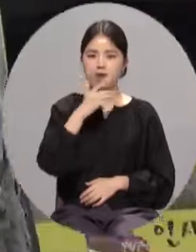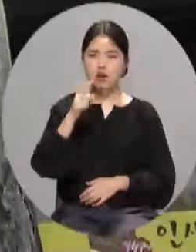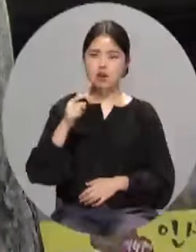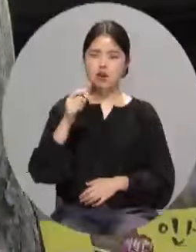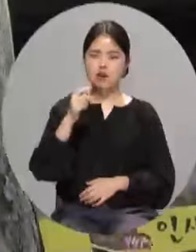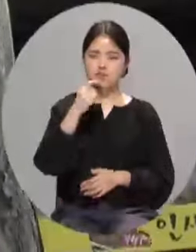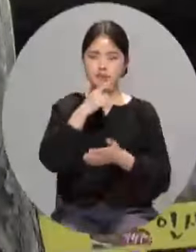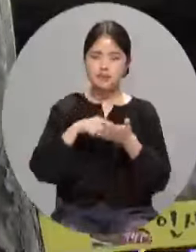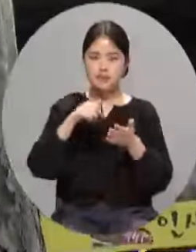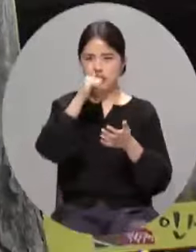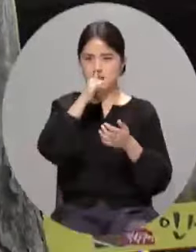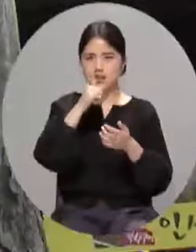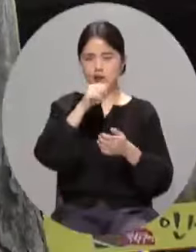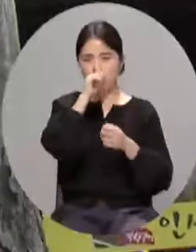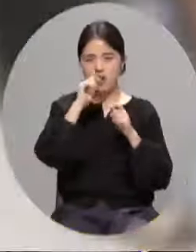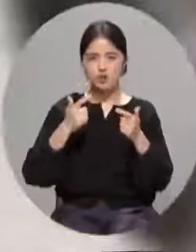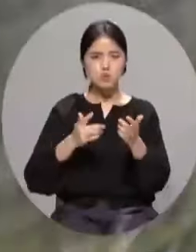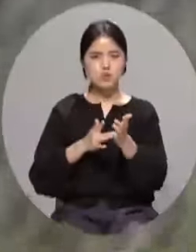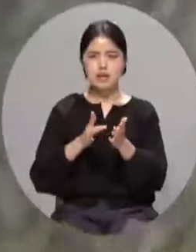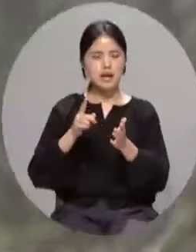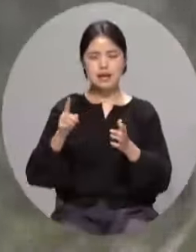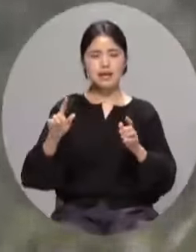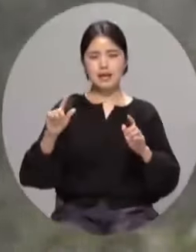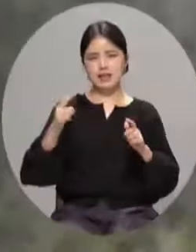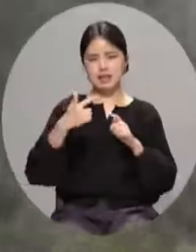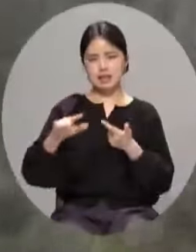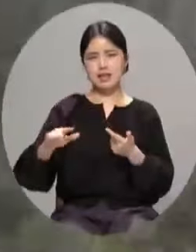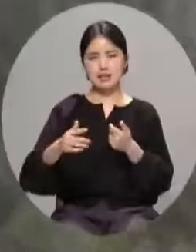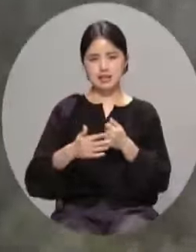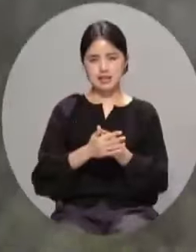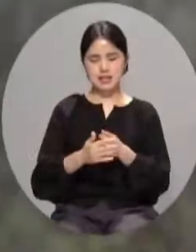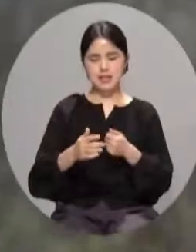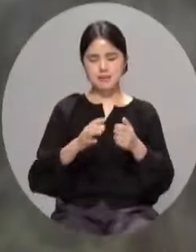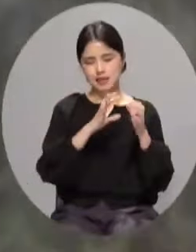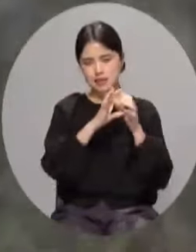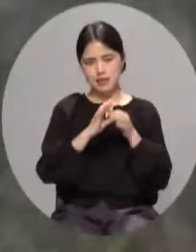지속적인 모니터링을 진행하겠다고 밝혔습니다. MBC 뉴스 이주연입니다.